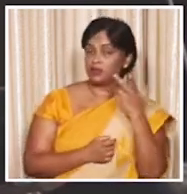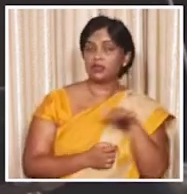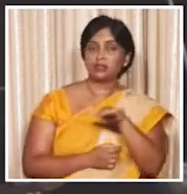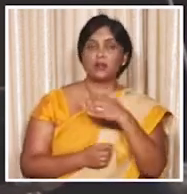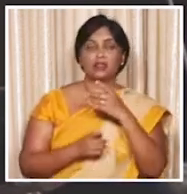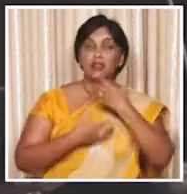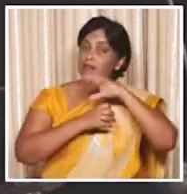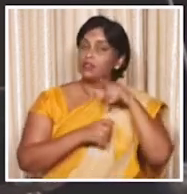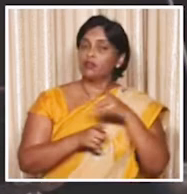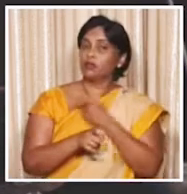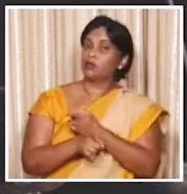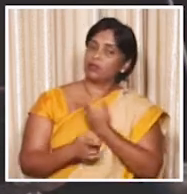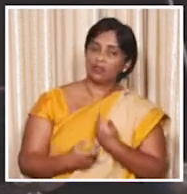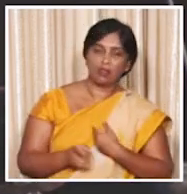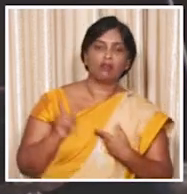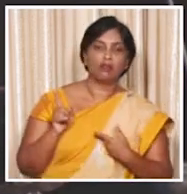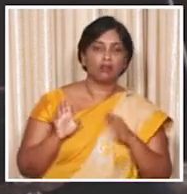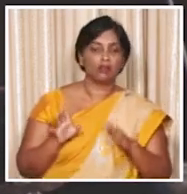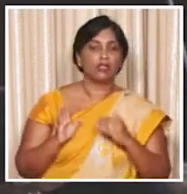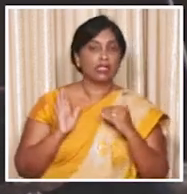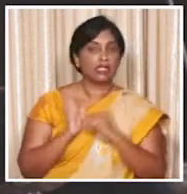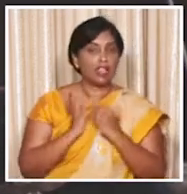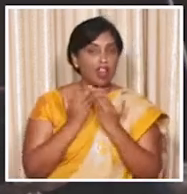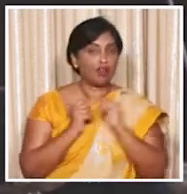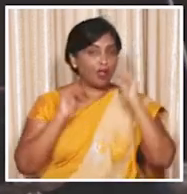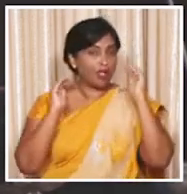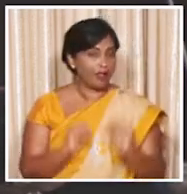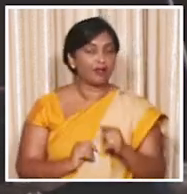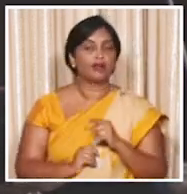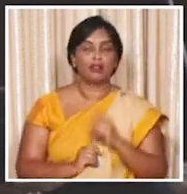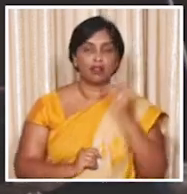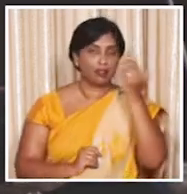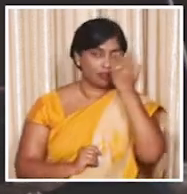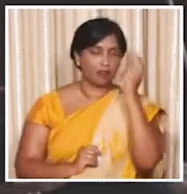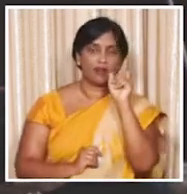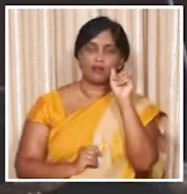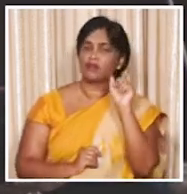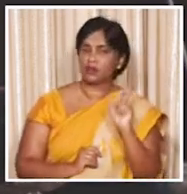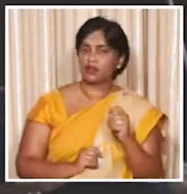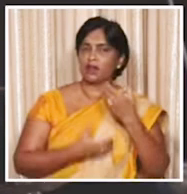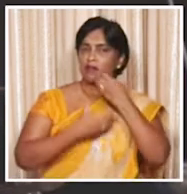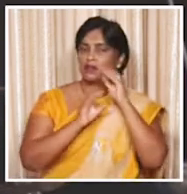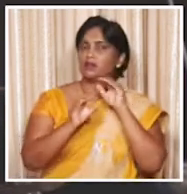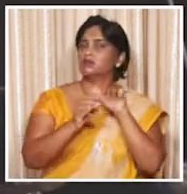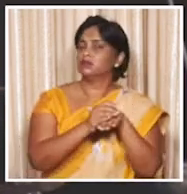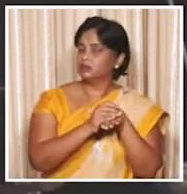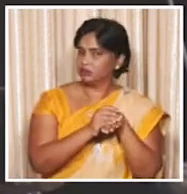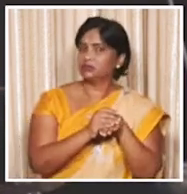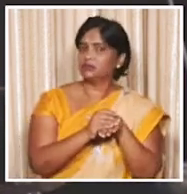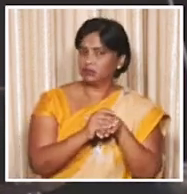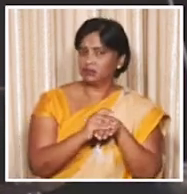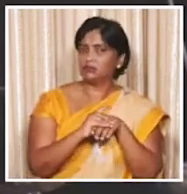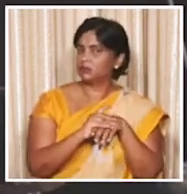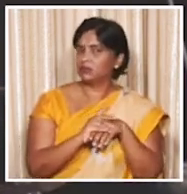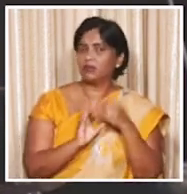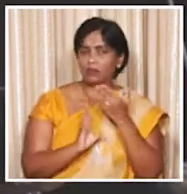விட சச்கோர் குறைந்தவர்களுக்கு தமிழ் பாடத்திற்கு கல்வியியல் கல்லூரிக்கு நியமனம் கிடைத்திருக்கிறது. இந்த கோபிகா சுதர்ஷன் அவர்களுக்கு எந்த